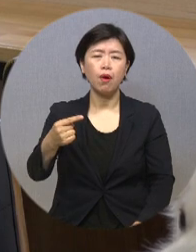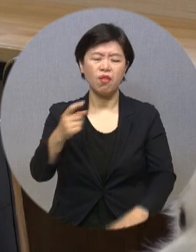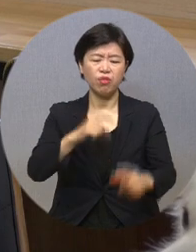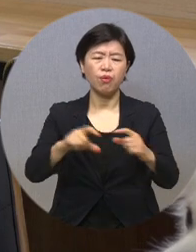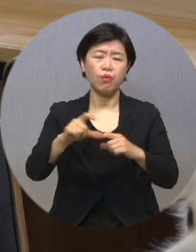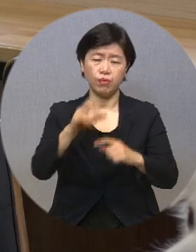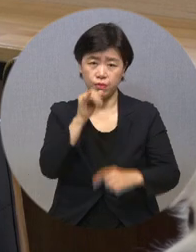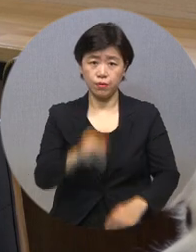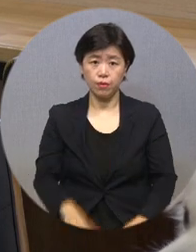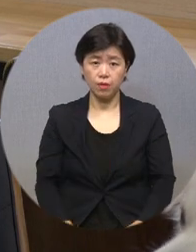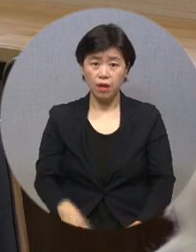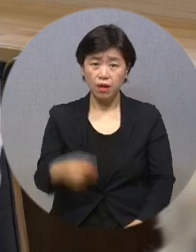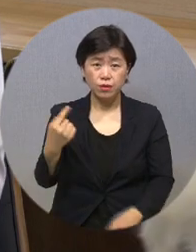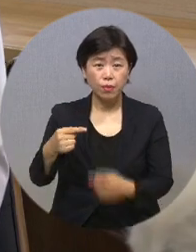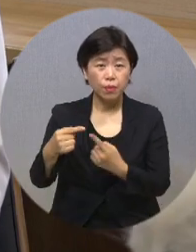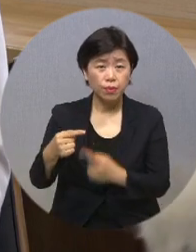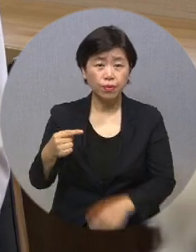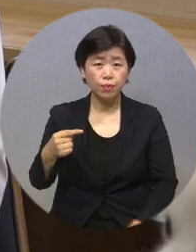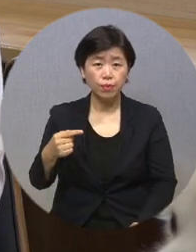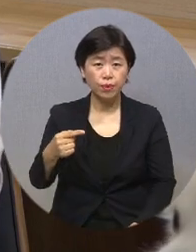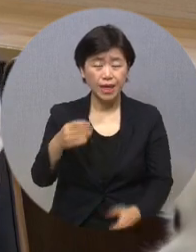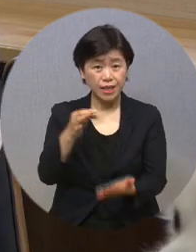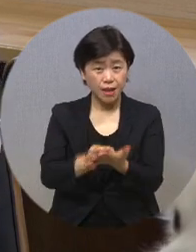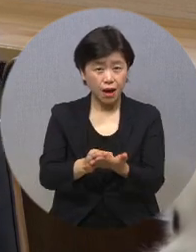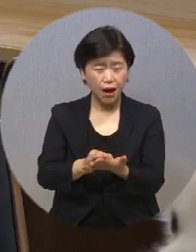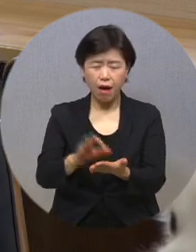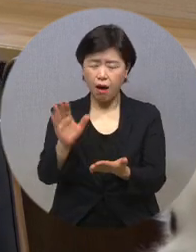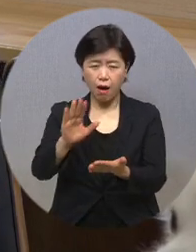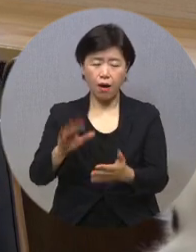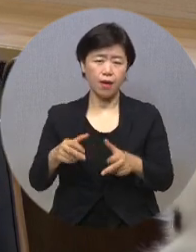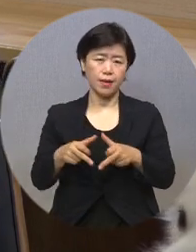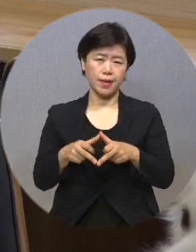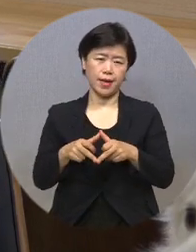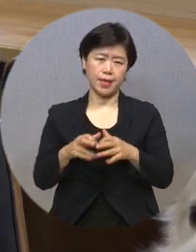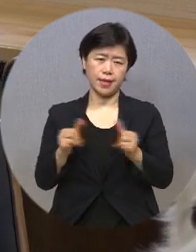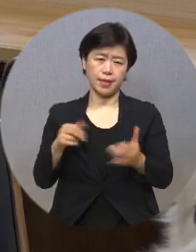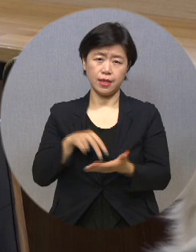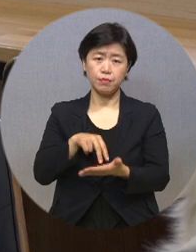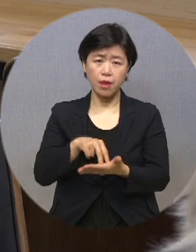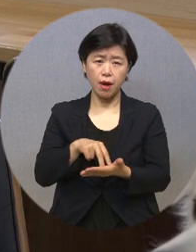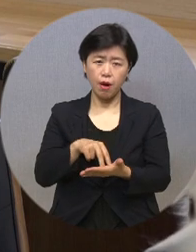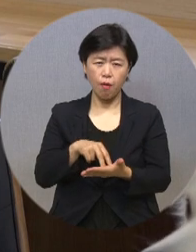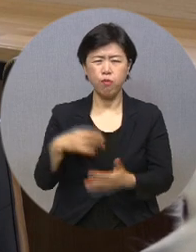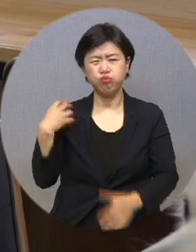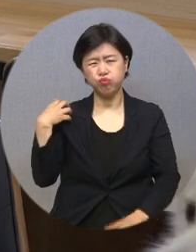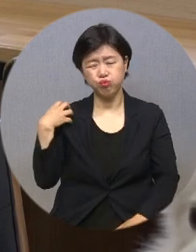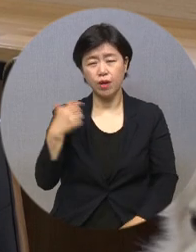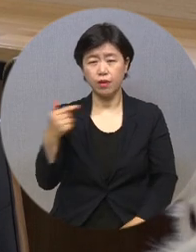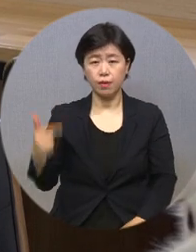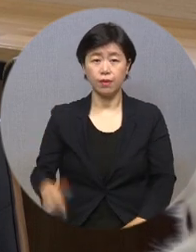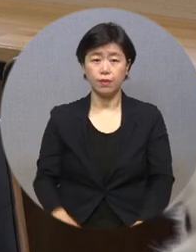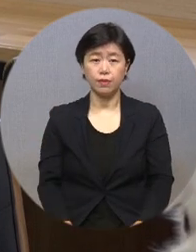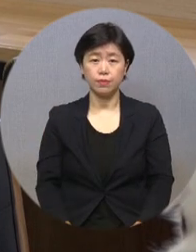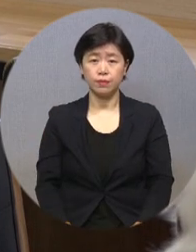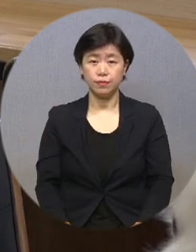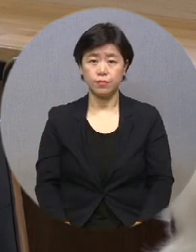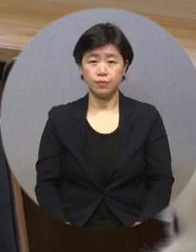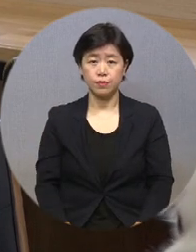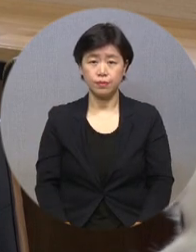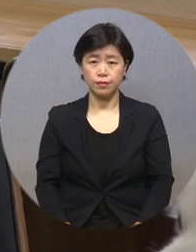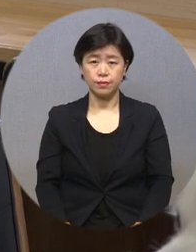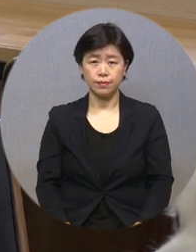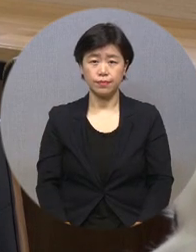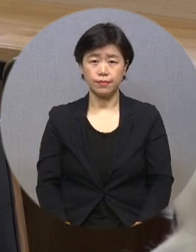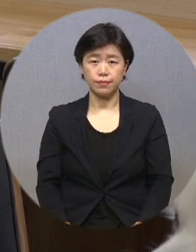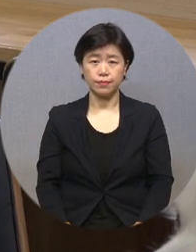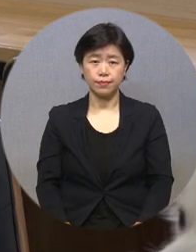것지만 장애분들의 그 기본적으로 혼자서 할 수 있는 부분이 굉장히 많이 나가거든요. 거리가 많이